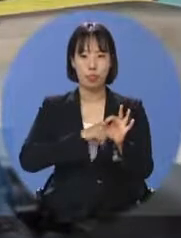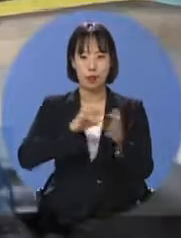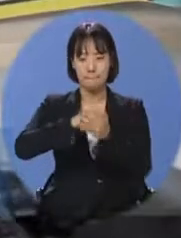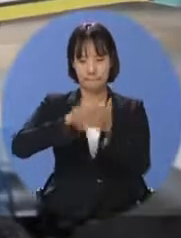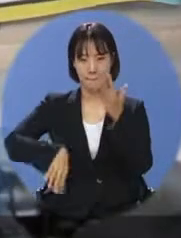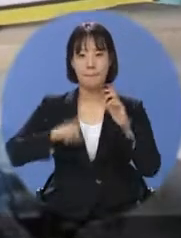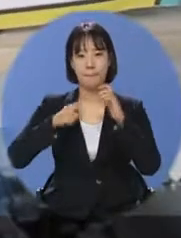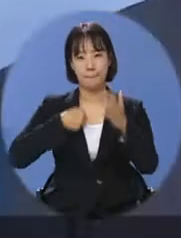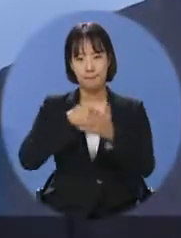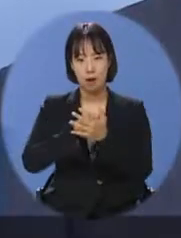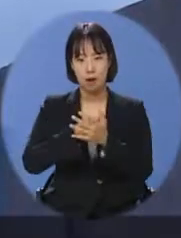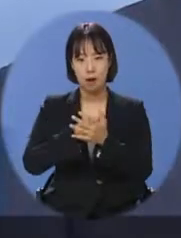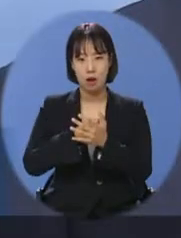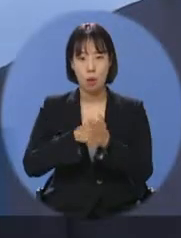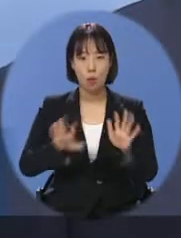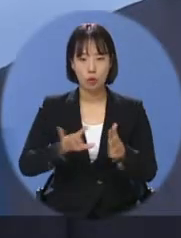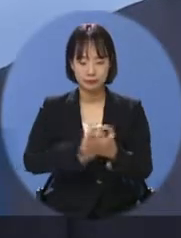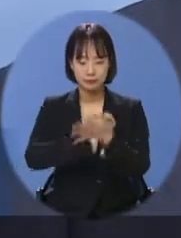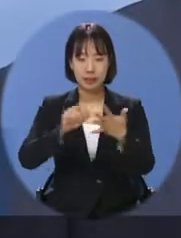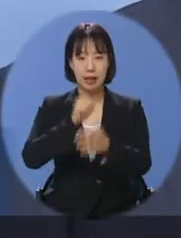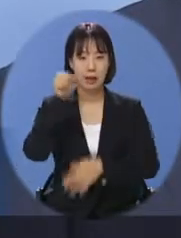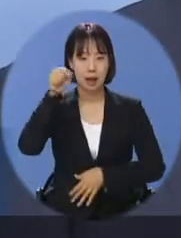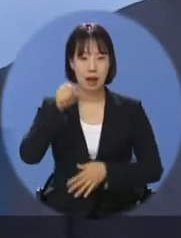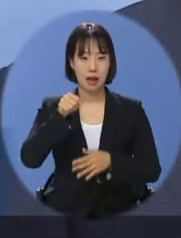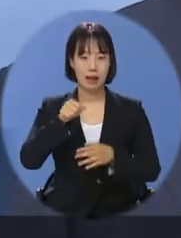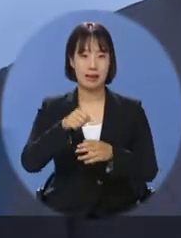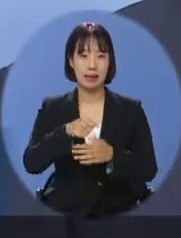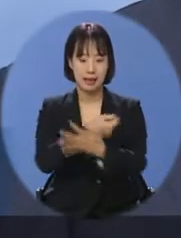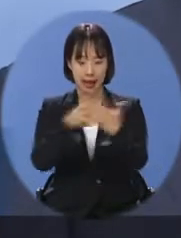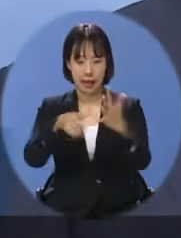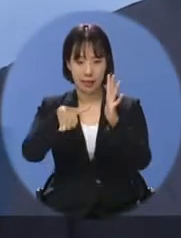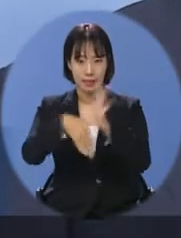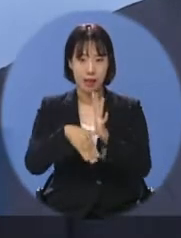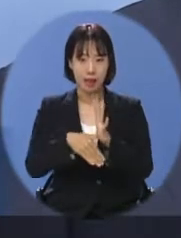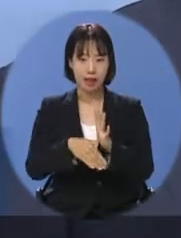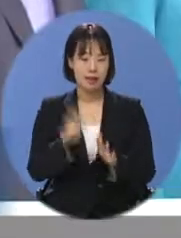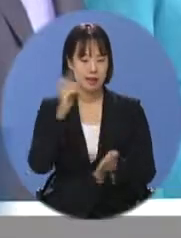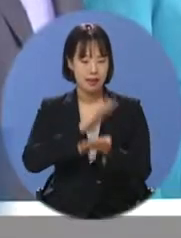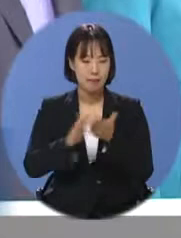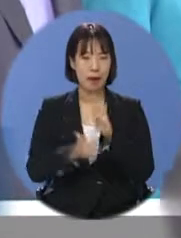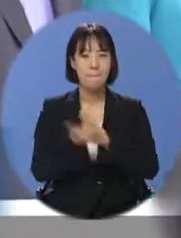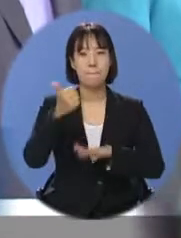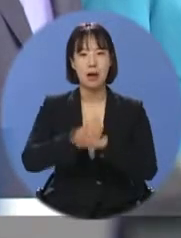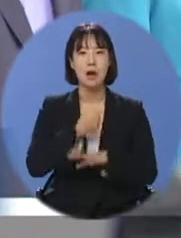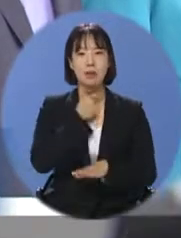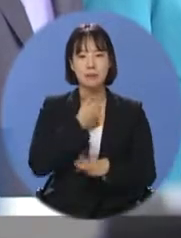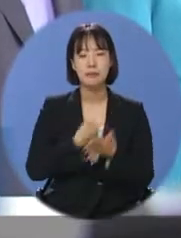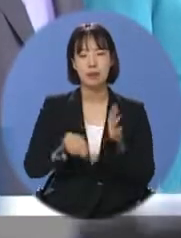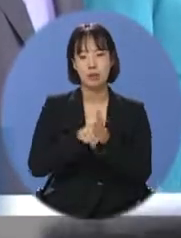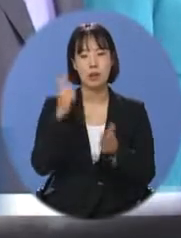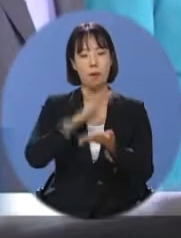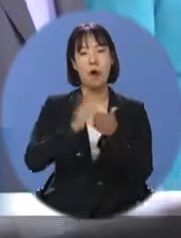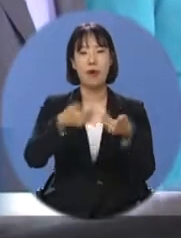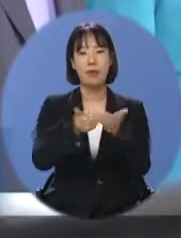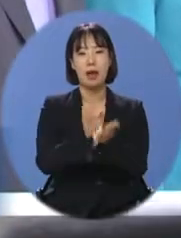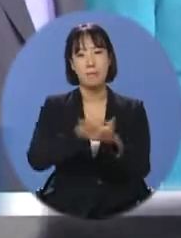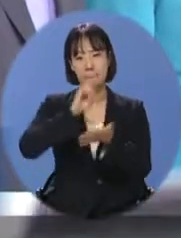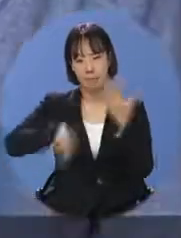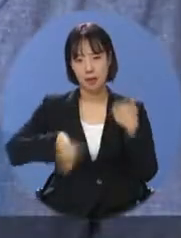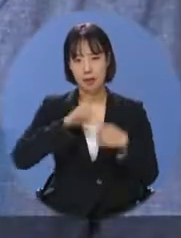이들은 탈당 기자회견을 열고 변화와 희망의 밀알이 되기 위해 민주평화당을 떠난다며 평화당은 5.18 정신을